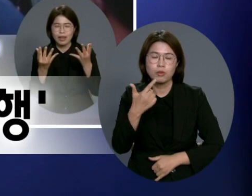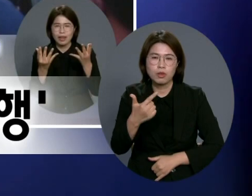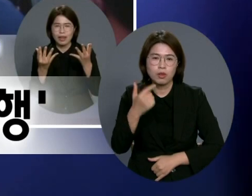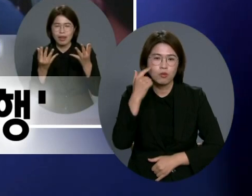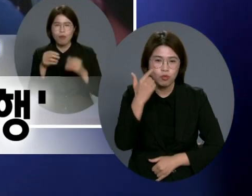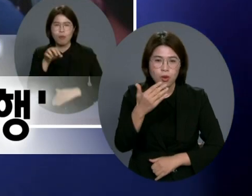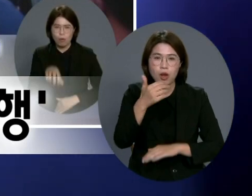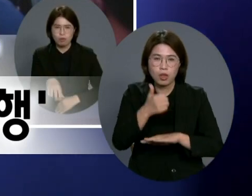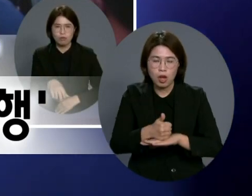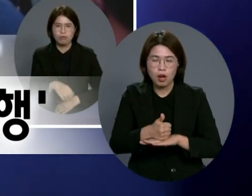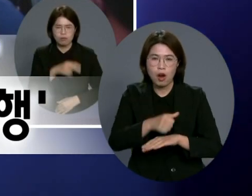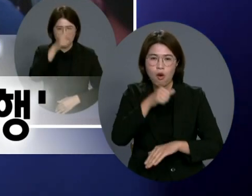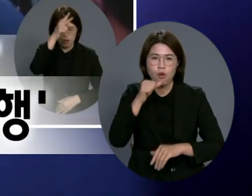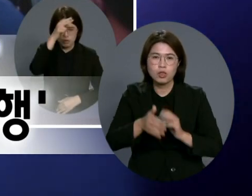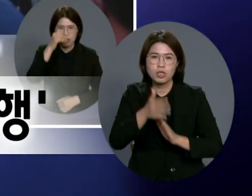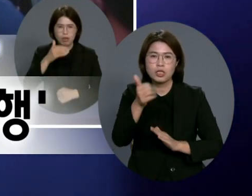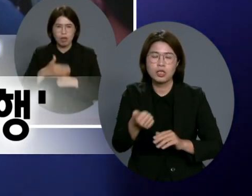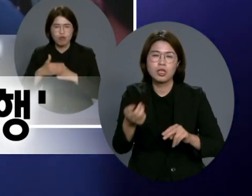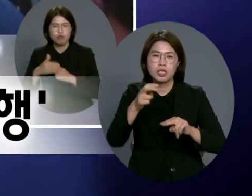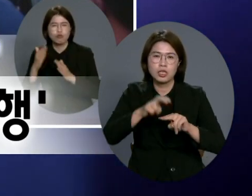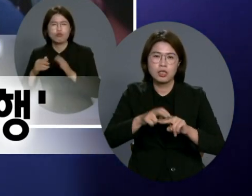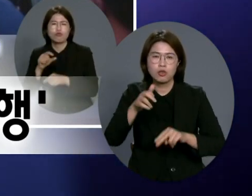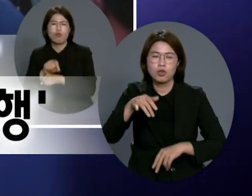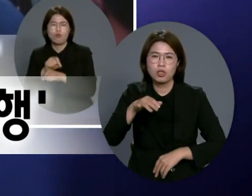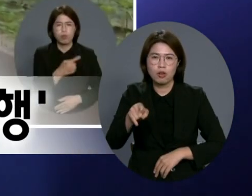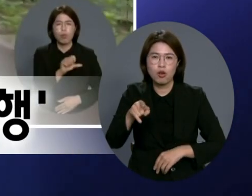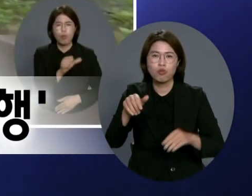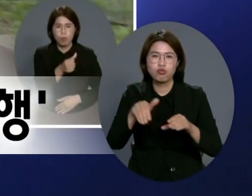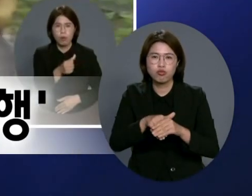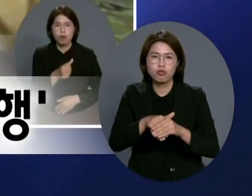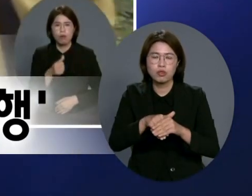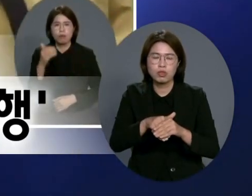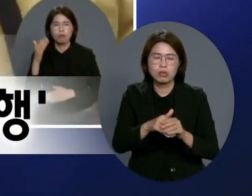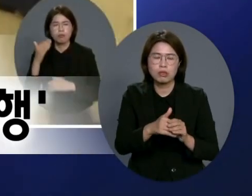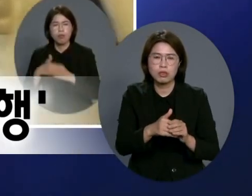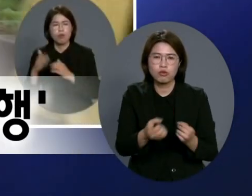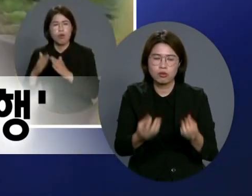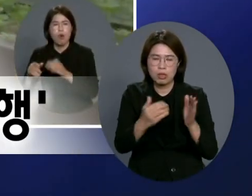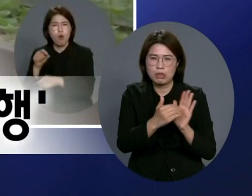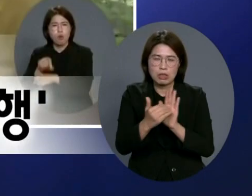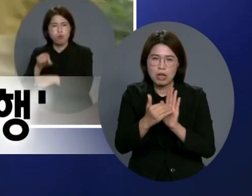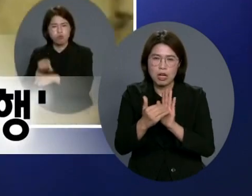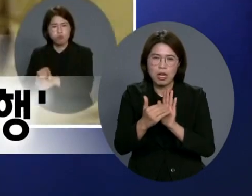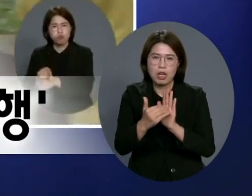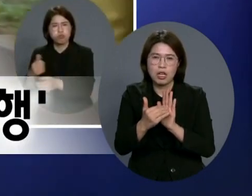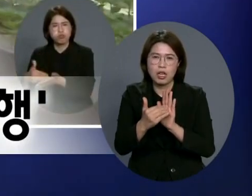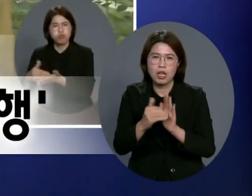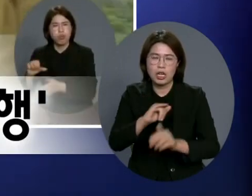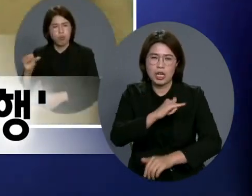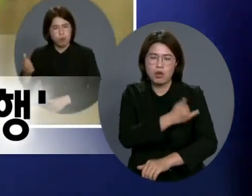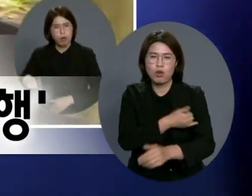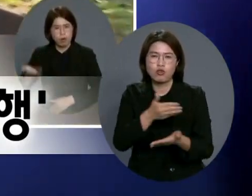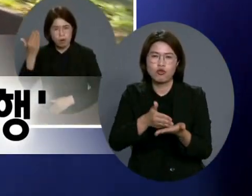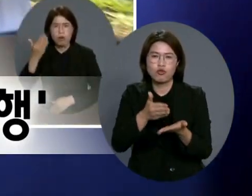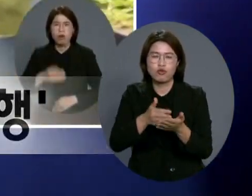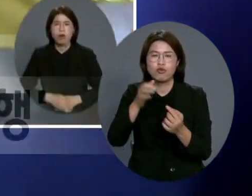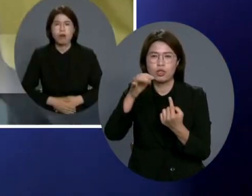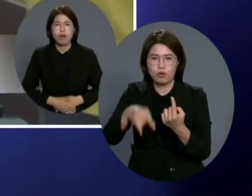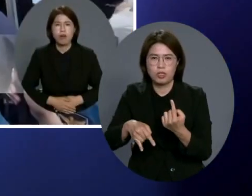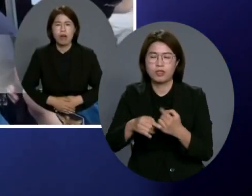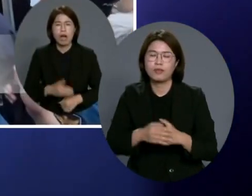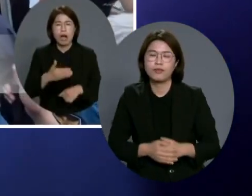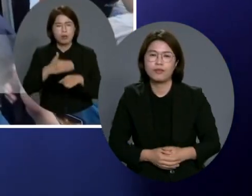결과 홍준표 대구 시장의 퀴어 문화축제 행정 대집행이 올해 가장 기억해야 할 인권뉴스 1위로